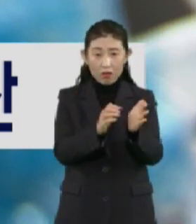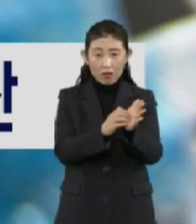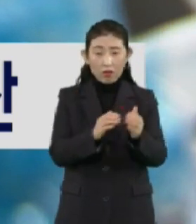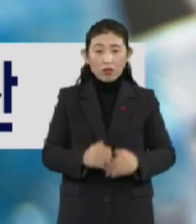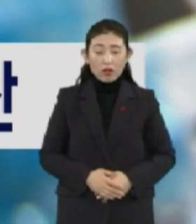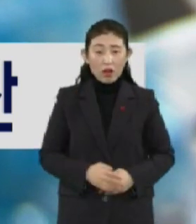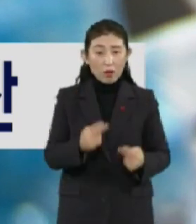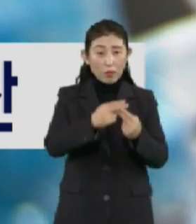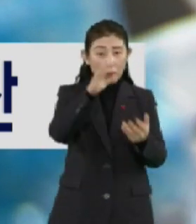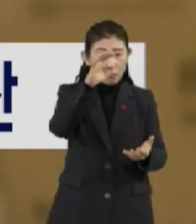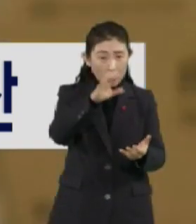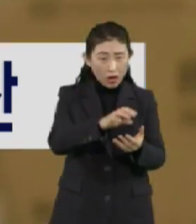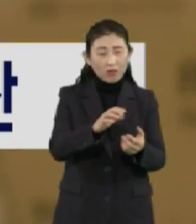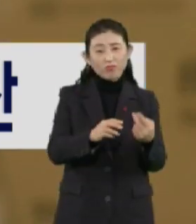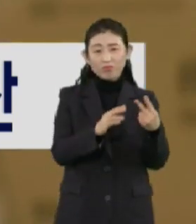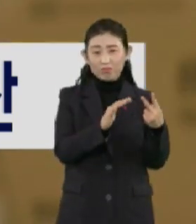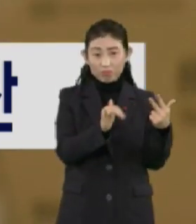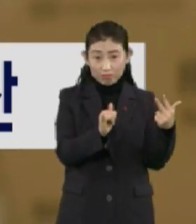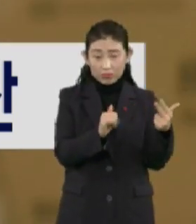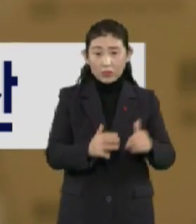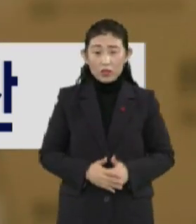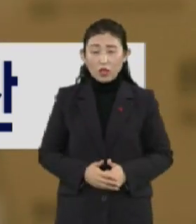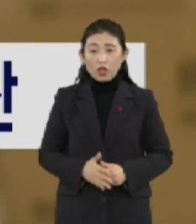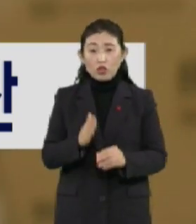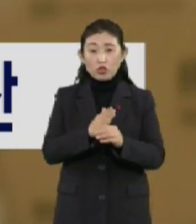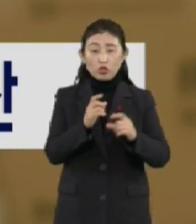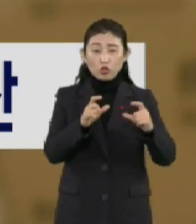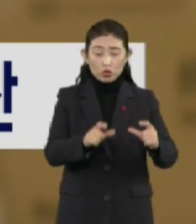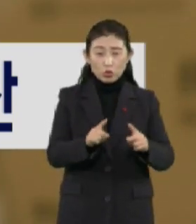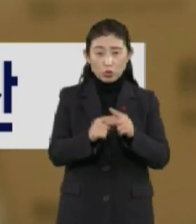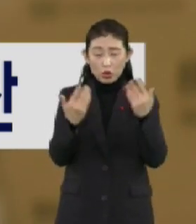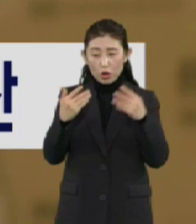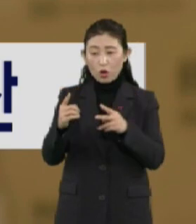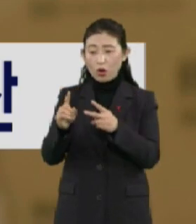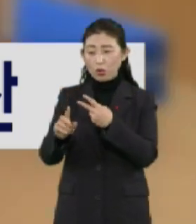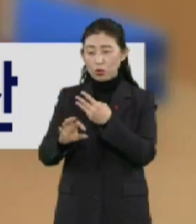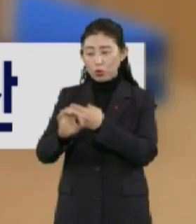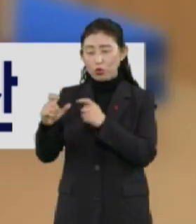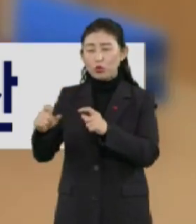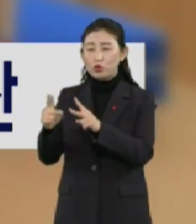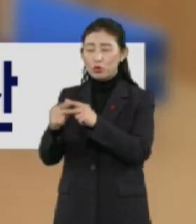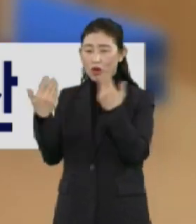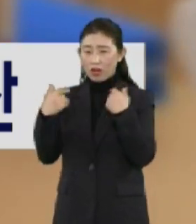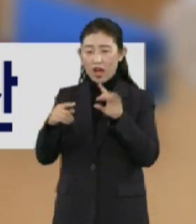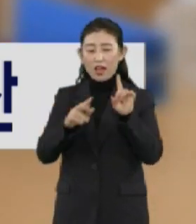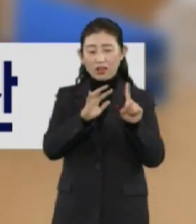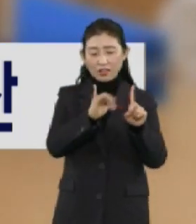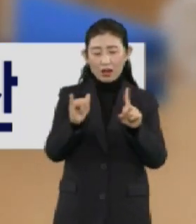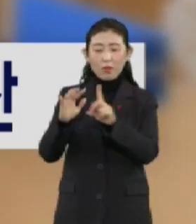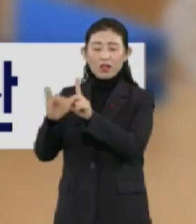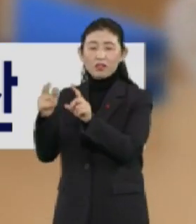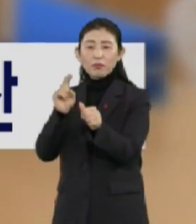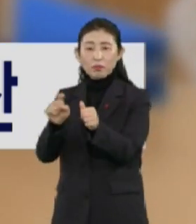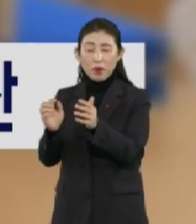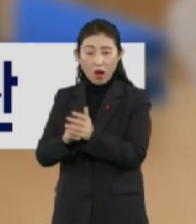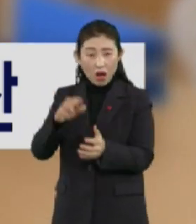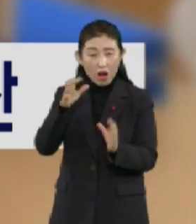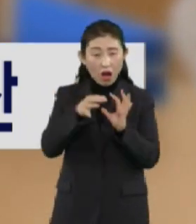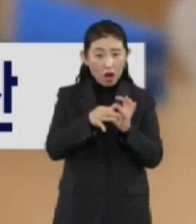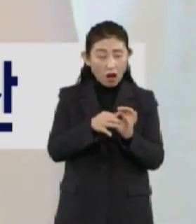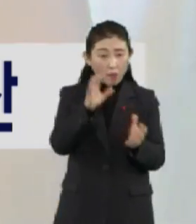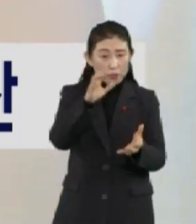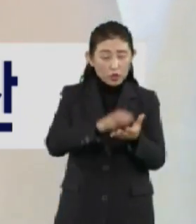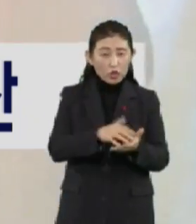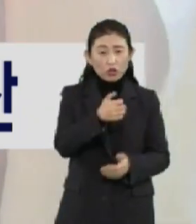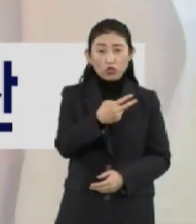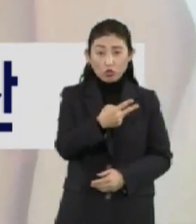추가되면서 누적 확진자가 7명, 중구와 동구 초등학교에서 각각 1명씩 추가되면서 관련 확진자가